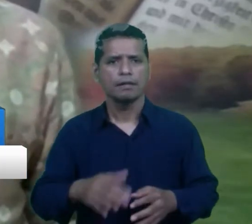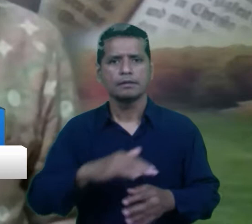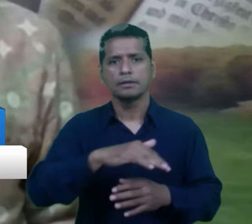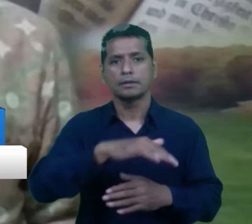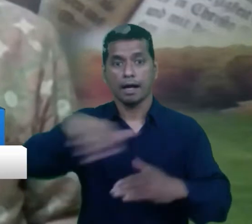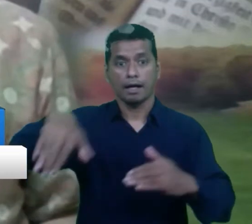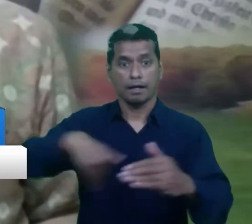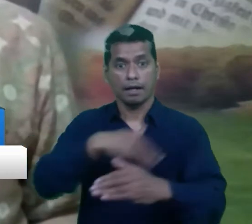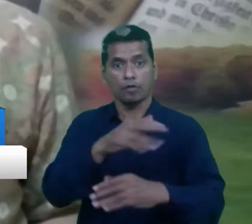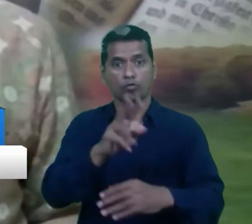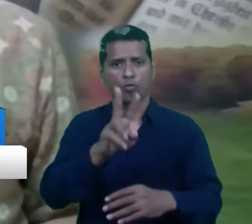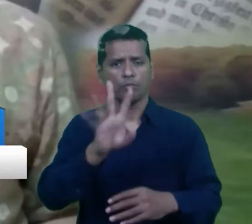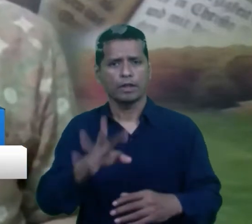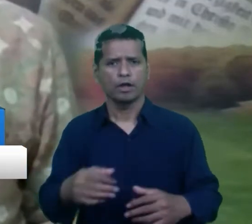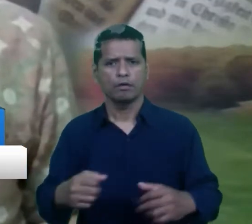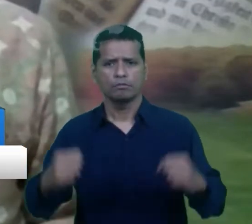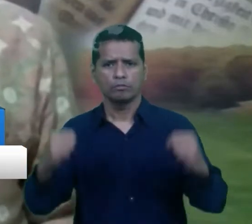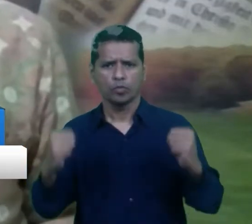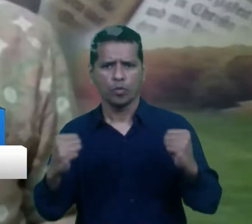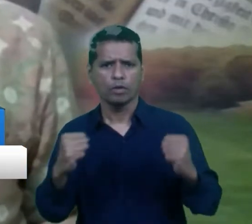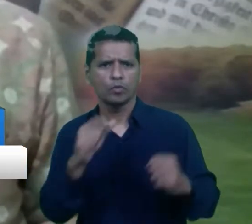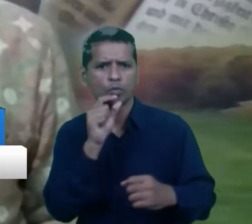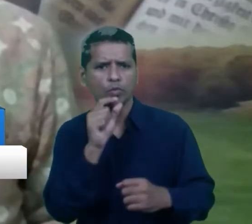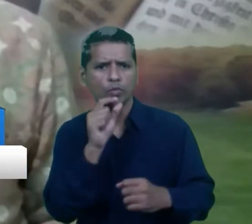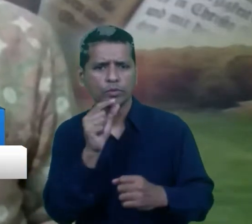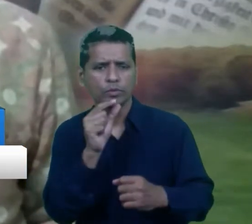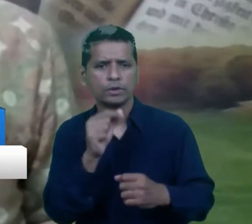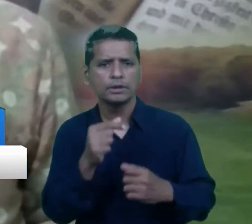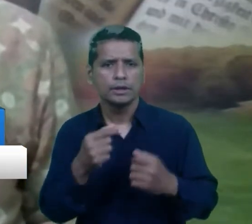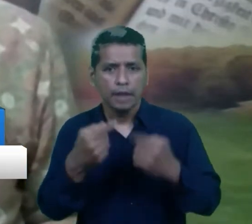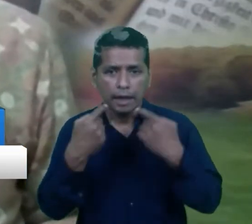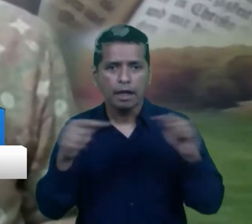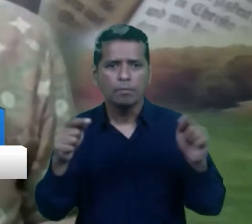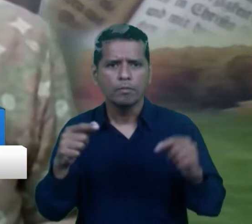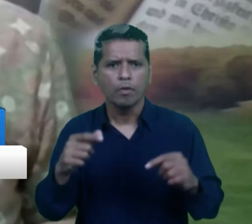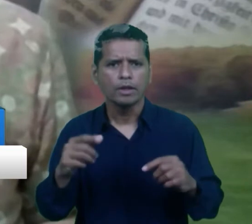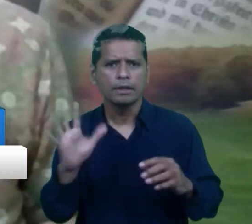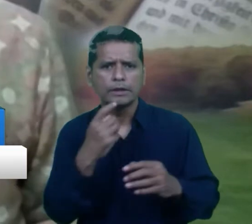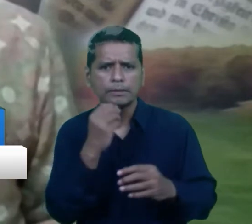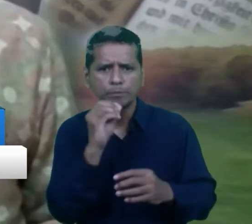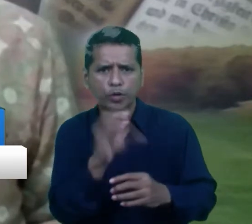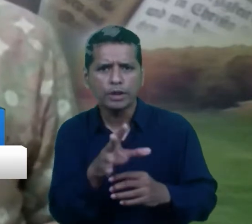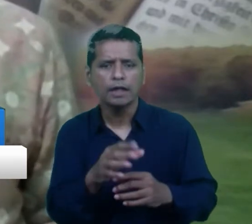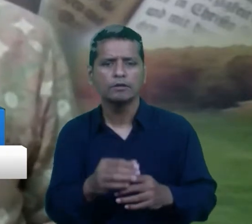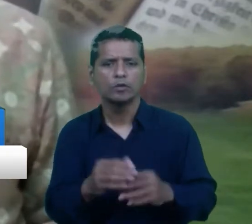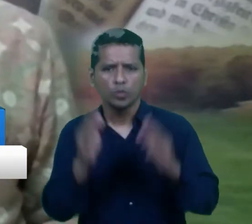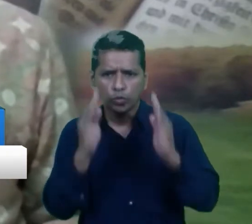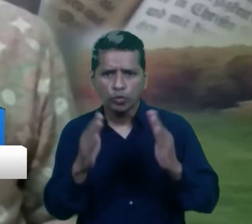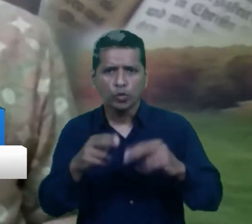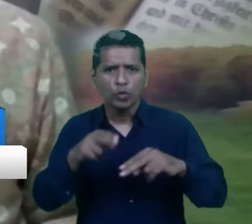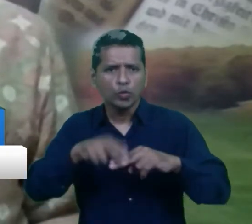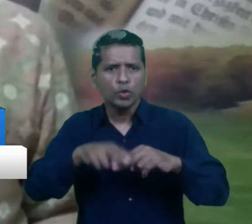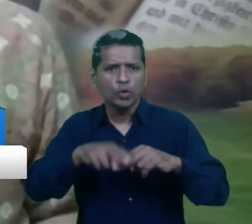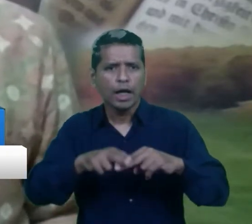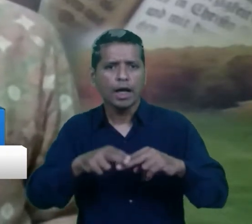argumen bahwa Roh Kudus bukanlah bagian dari kealahan, bukanlah Allah.